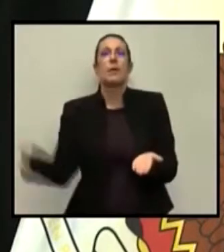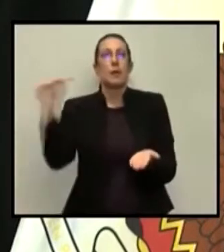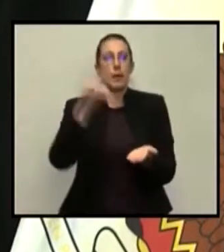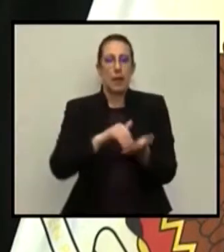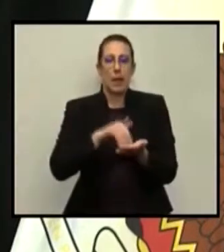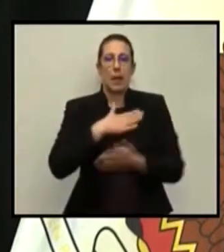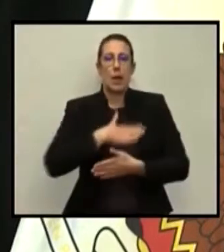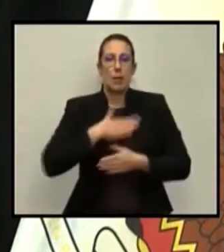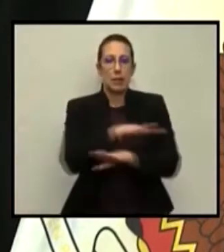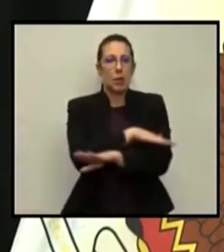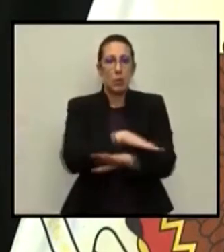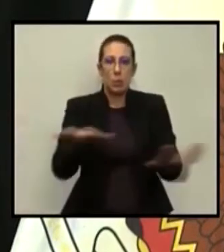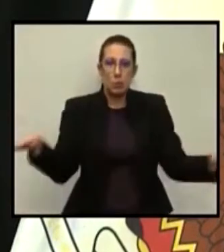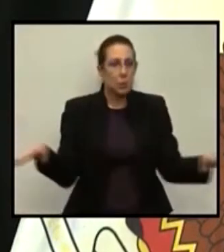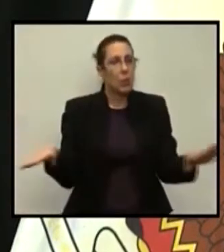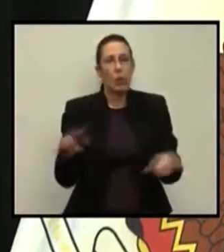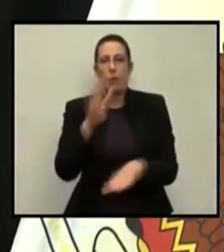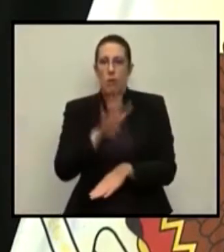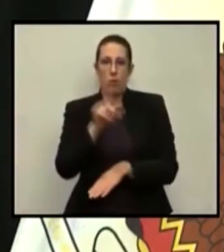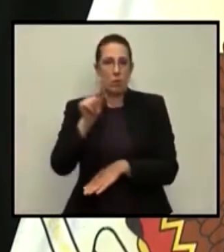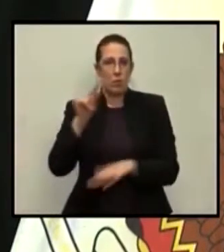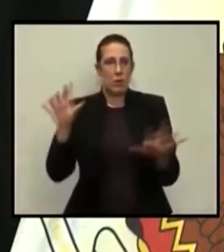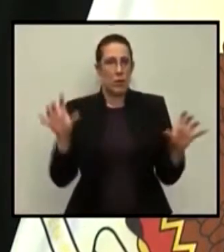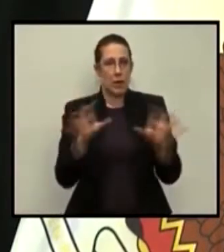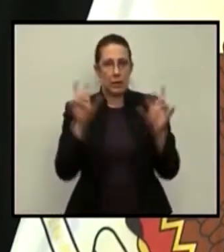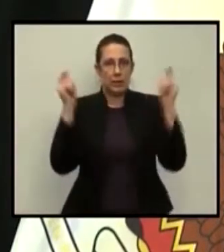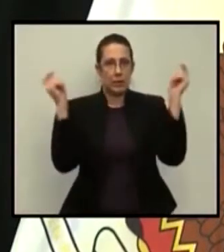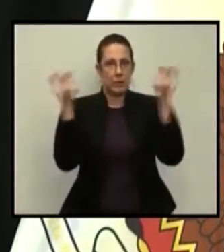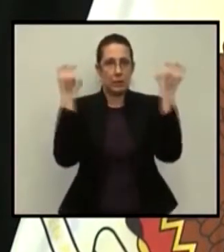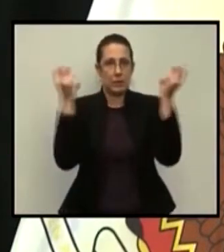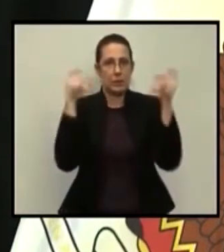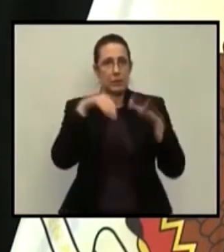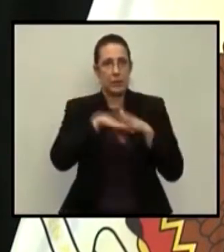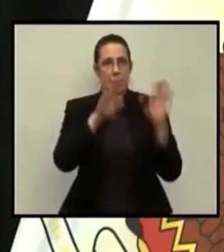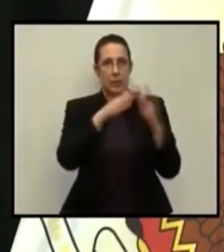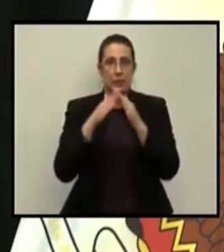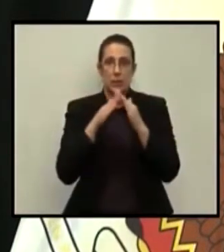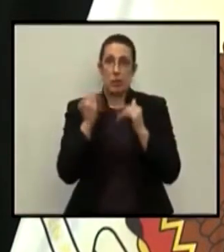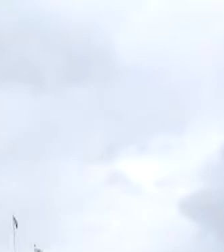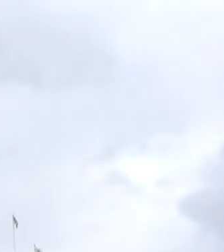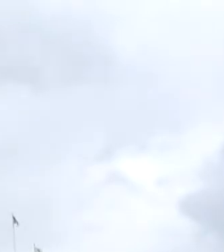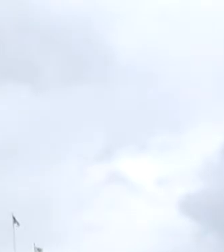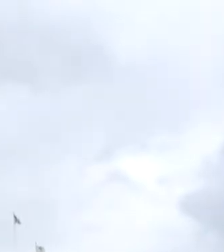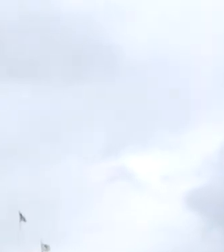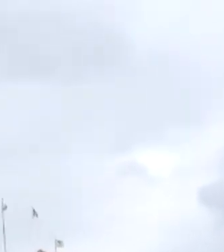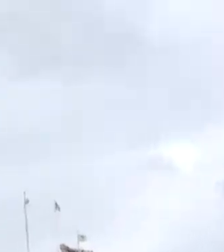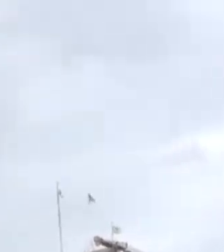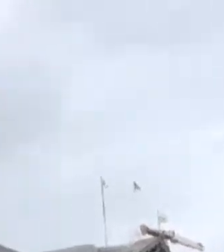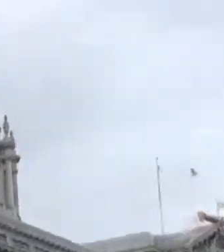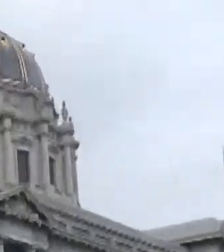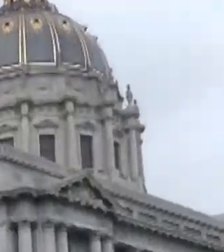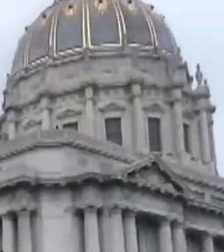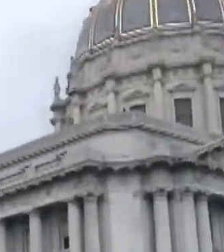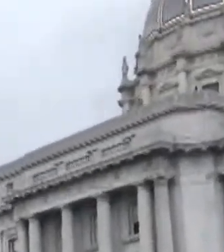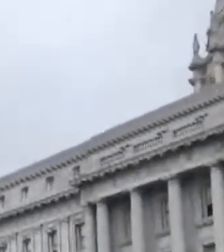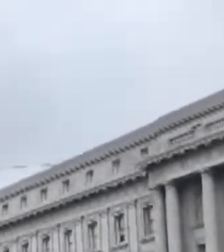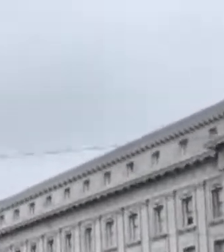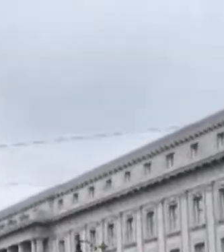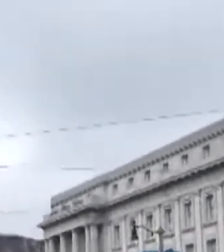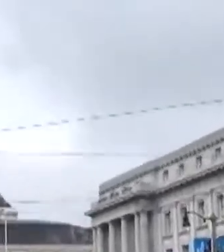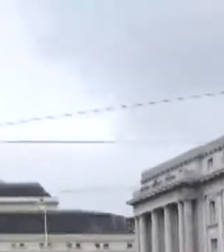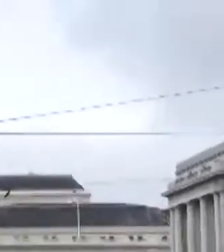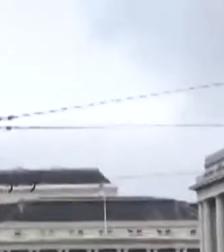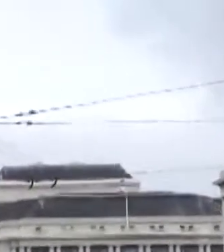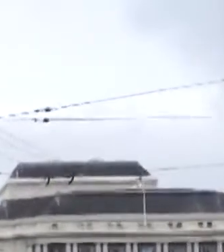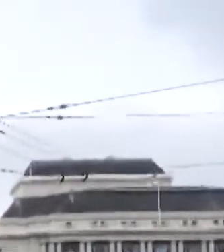not engage in 420 activities in the city or anywhere else for that matter during this pandemic. 旧金山暴力罪案则持续呈